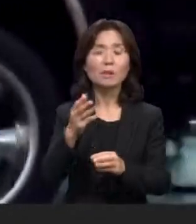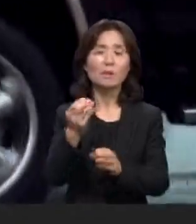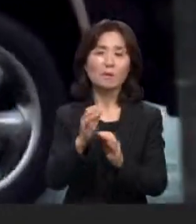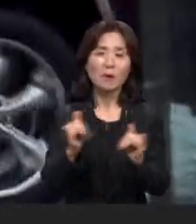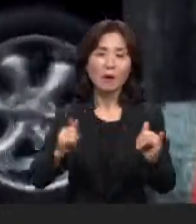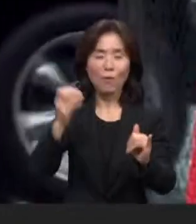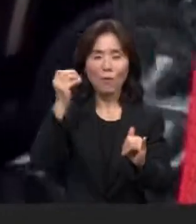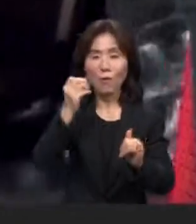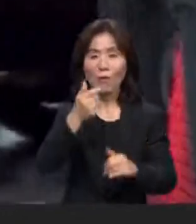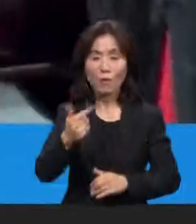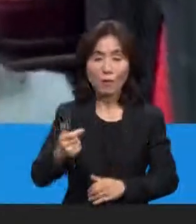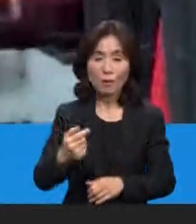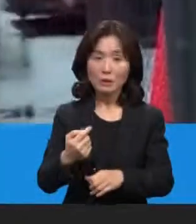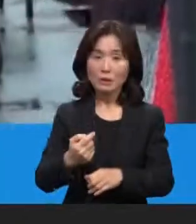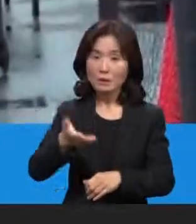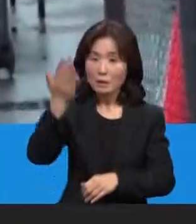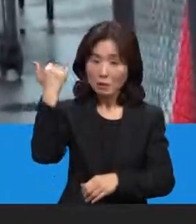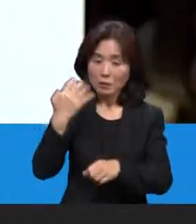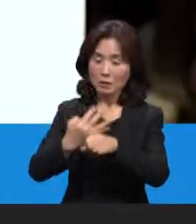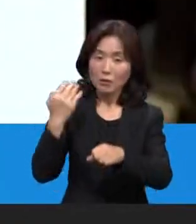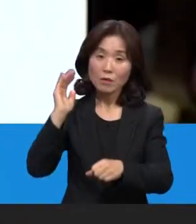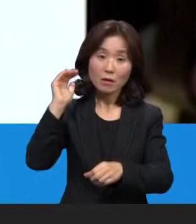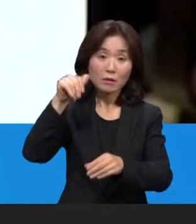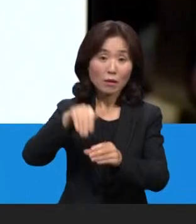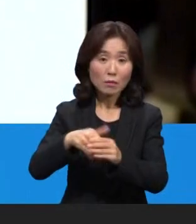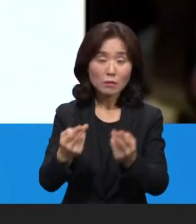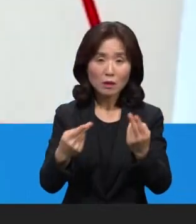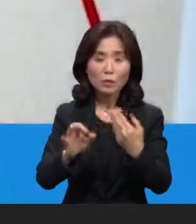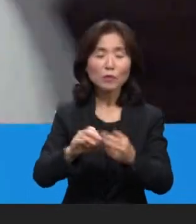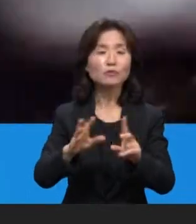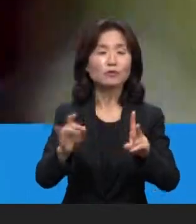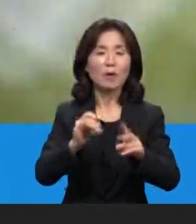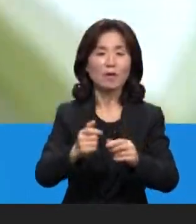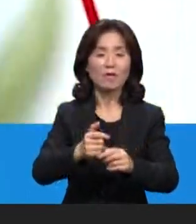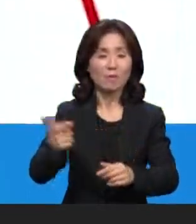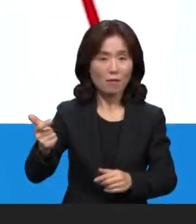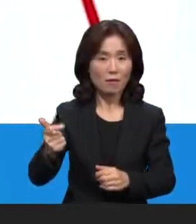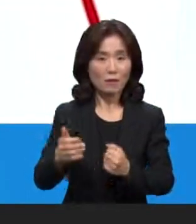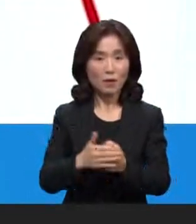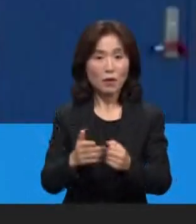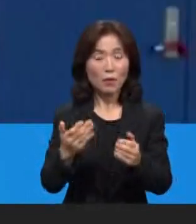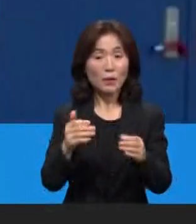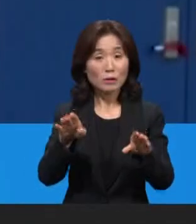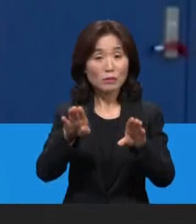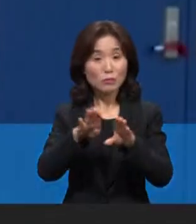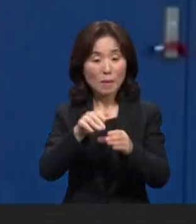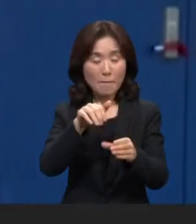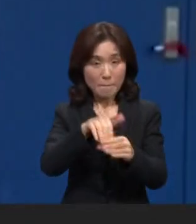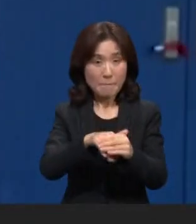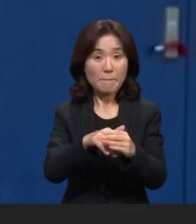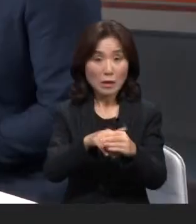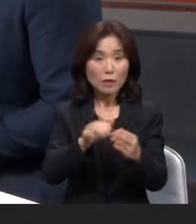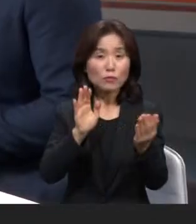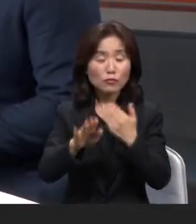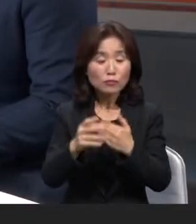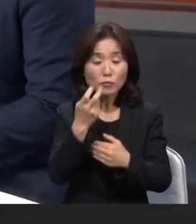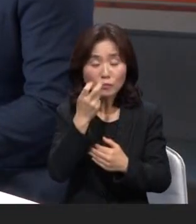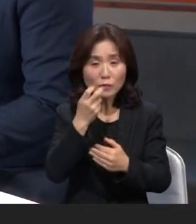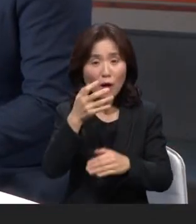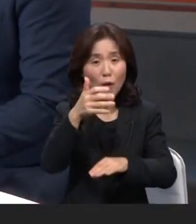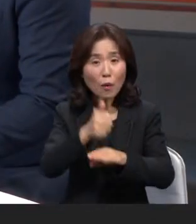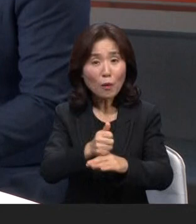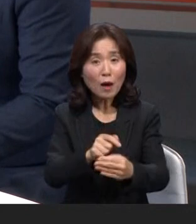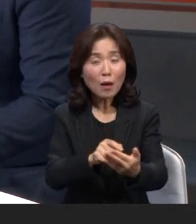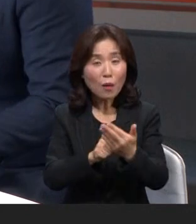대선에 비하면 2배 이상 늘어난 겁니다. 그래서 이번에는 좀 출구 조사 결과가 잘 안 맞을 수 있다는 우려가 많습니다. 개표